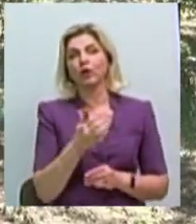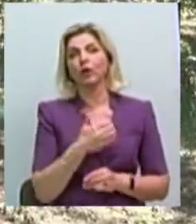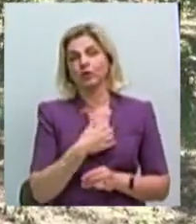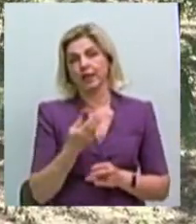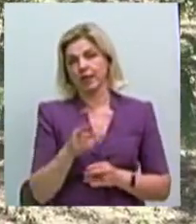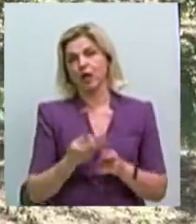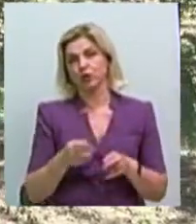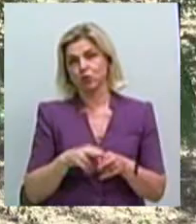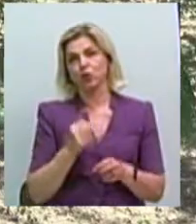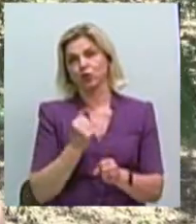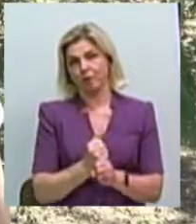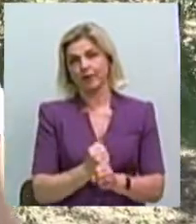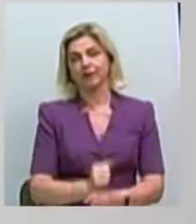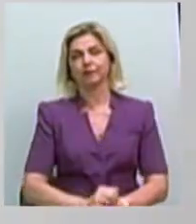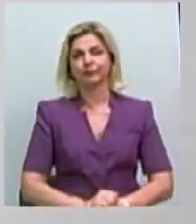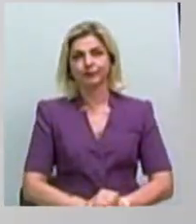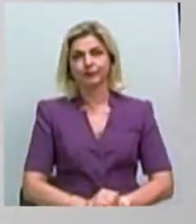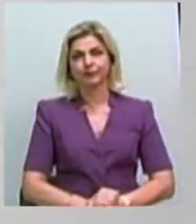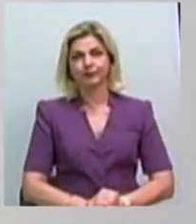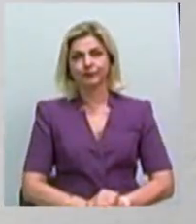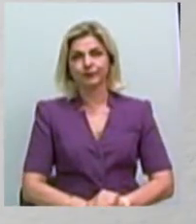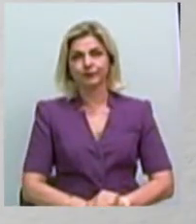зробити? Що ви плануєте для цього зробити?